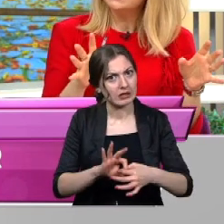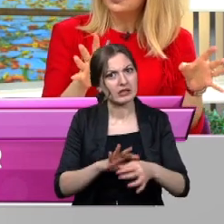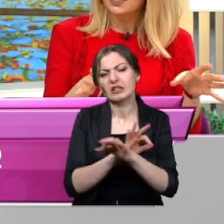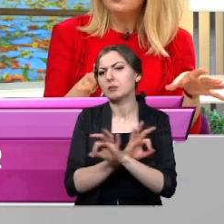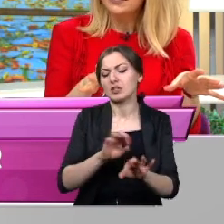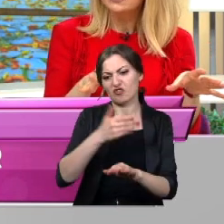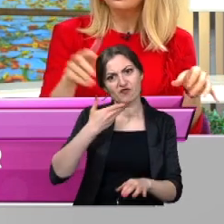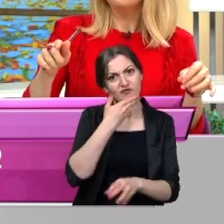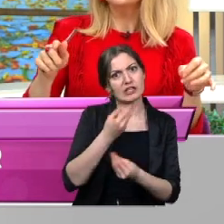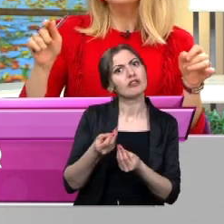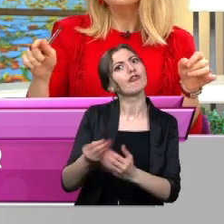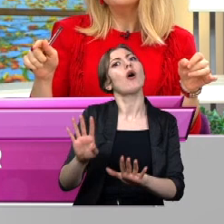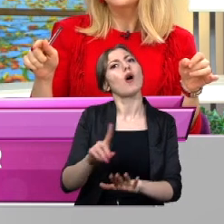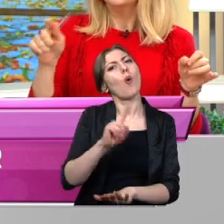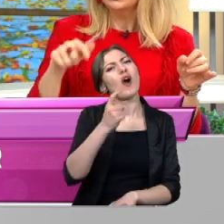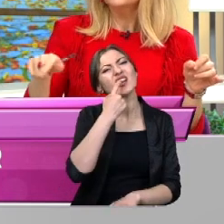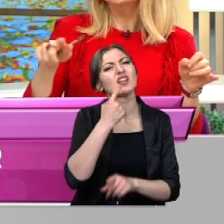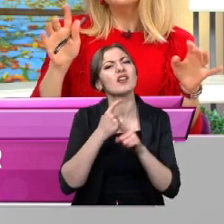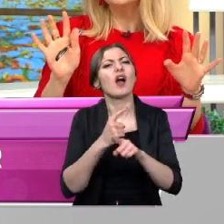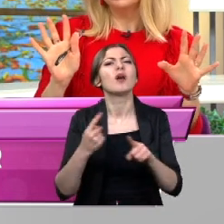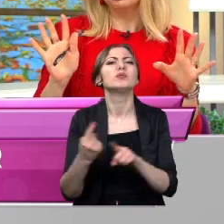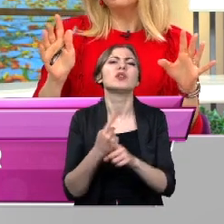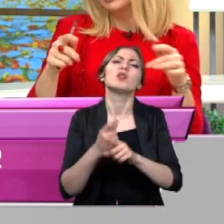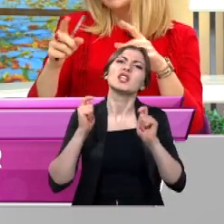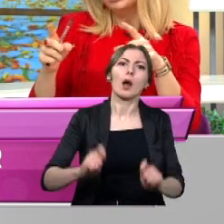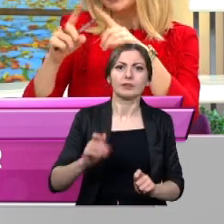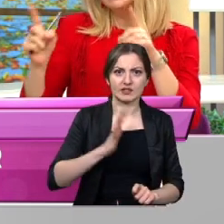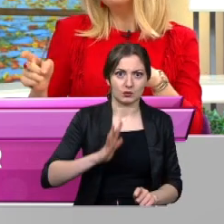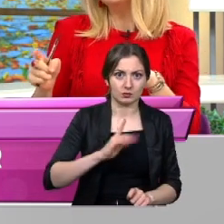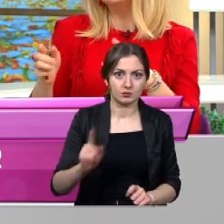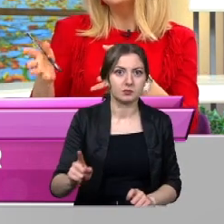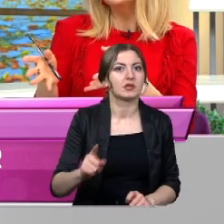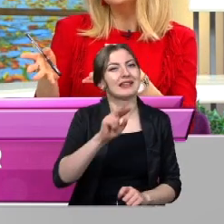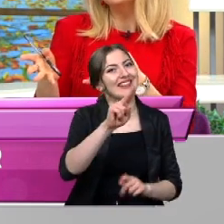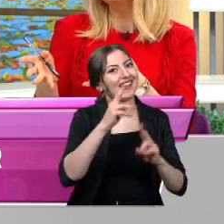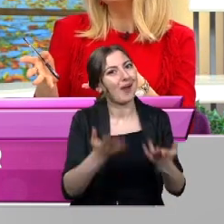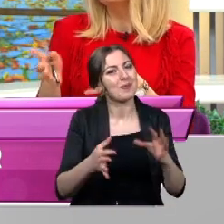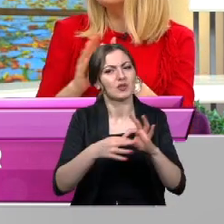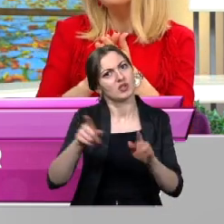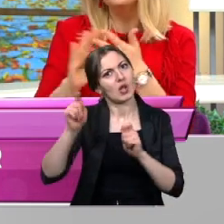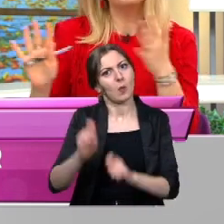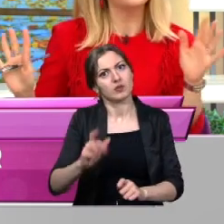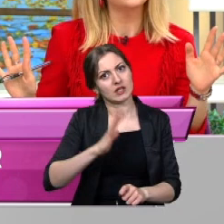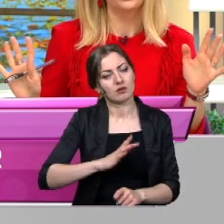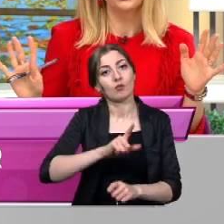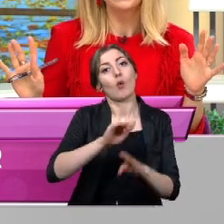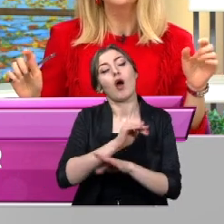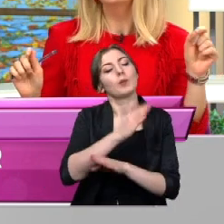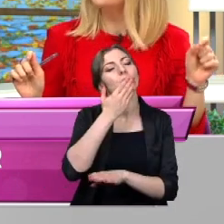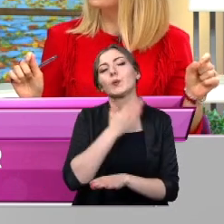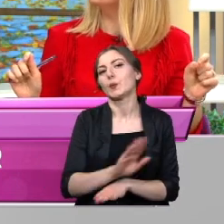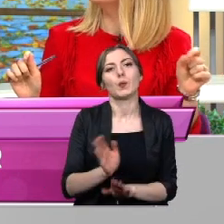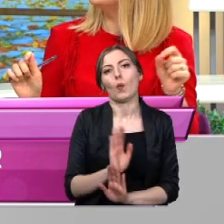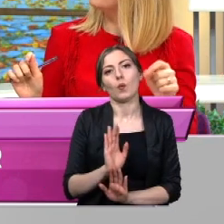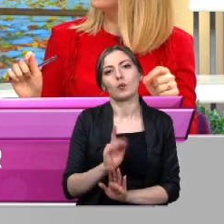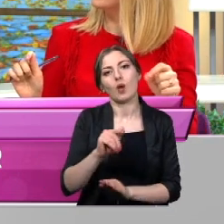hiç bir fırsat vermediniz On yaşında çocuk her ne istiyorsunuz ya da işte sizin belirlediğiniz şeyleri yapsın istiyorsunuz böyle bir hayat yok